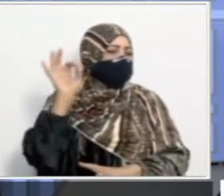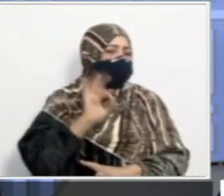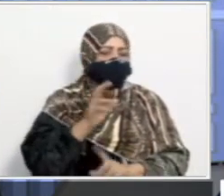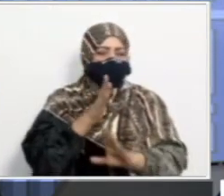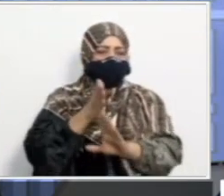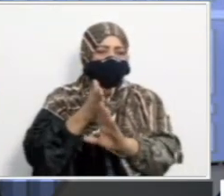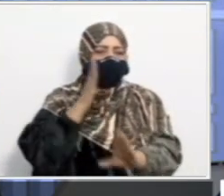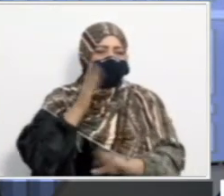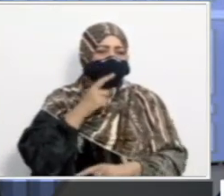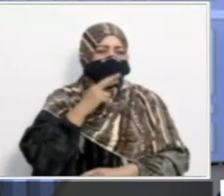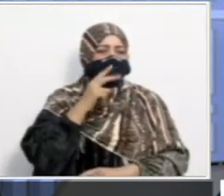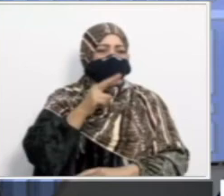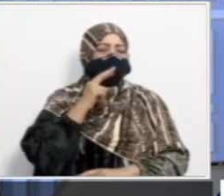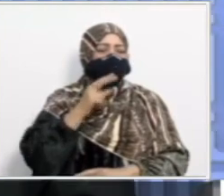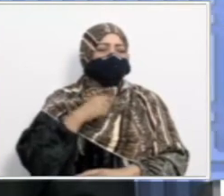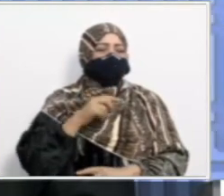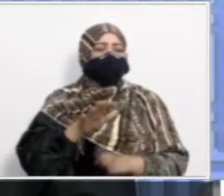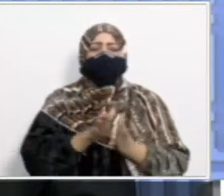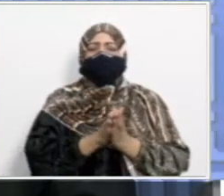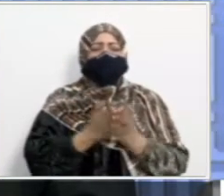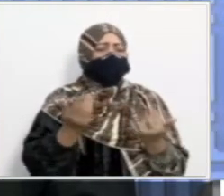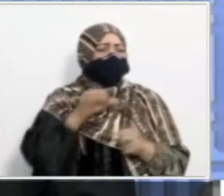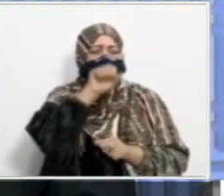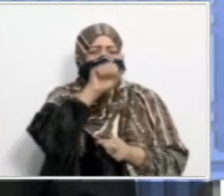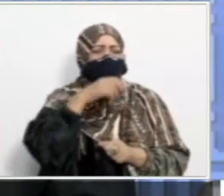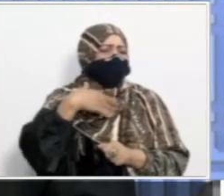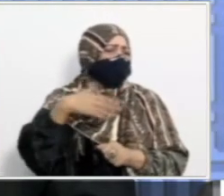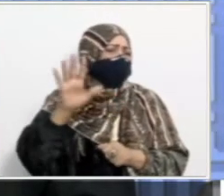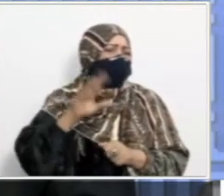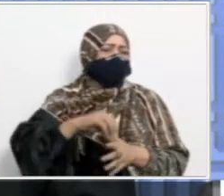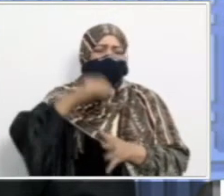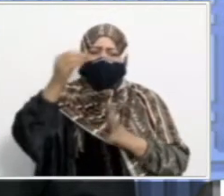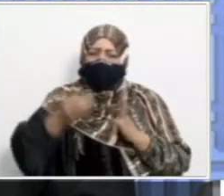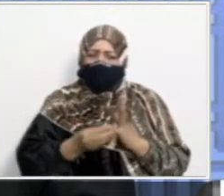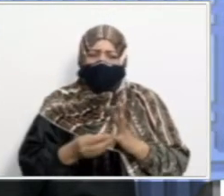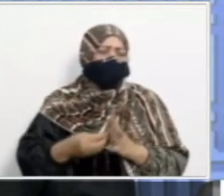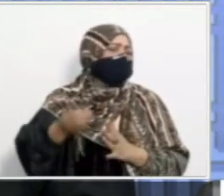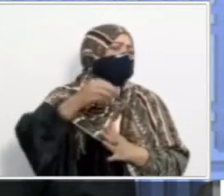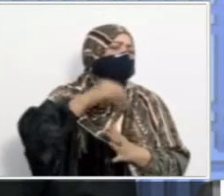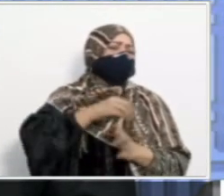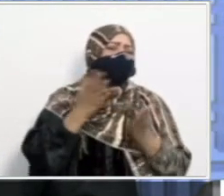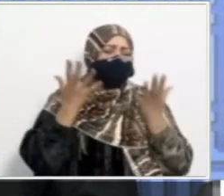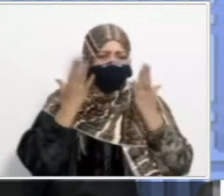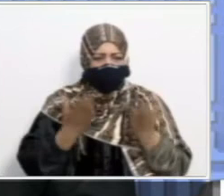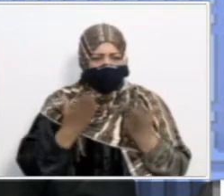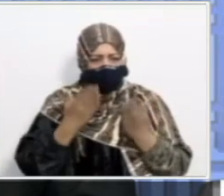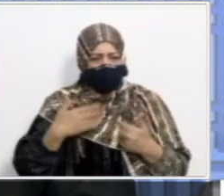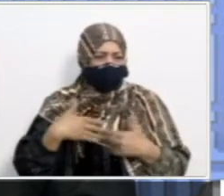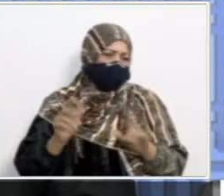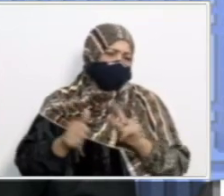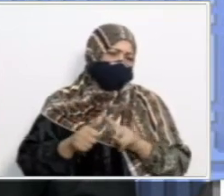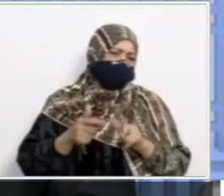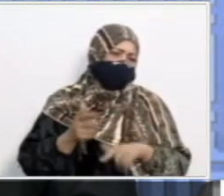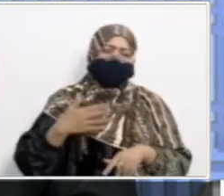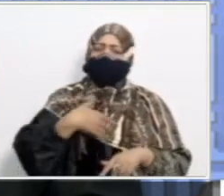سواء مرتبة ولا مش مرتبة، ما دام في الصلاة. في الصلاة يستحب لك الترتيب، في غير الصلاة اقرأ ما شئت. الأخ